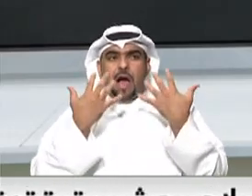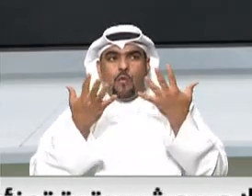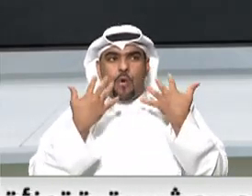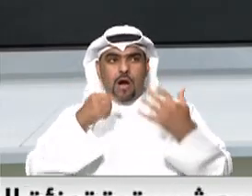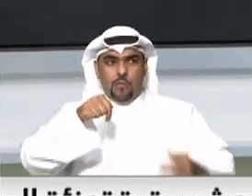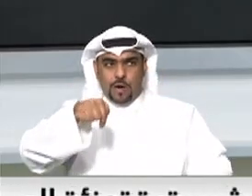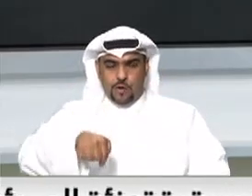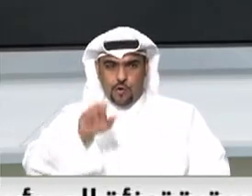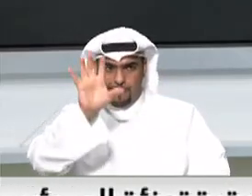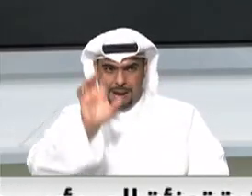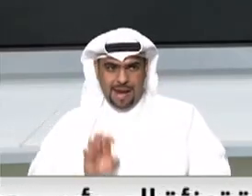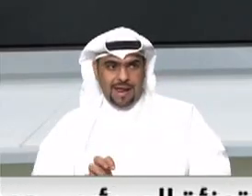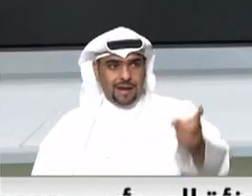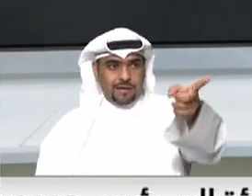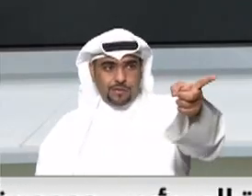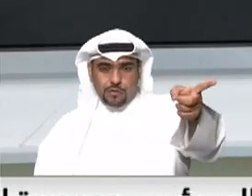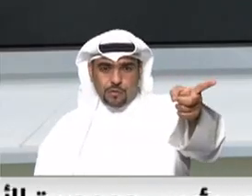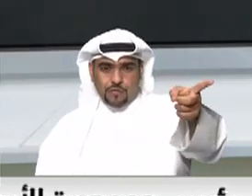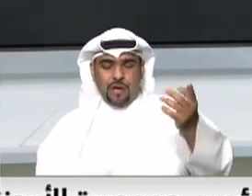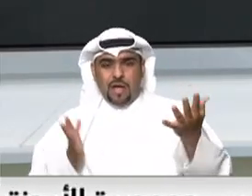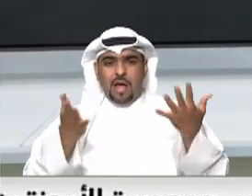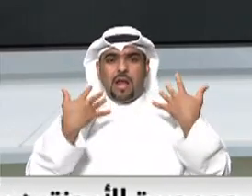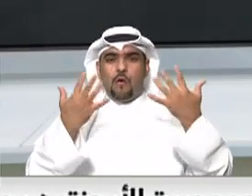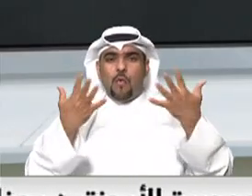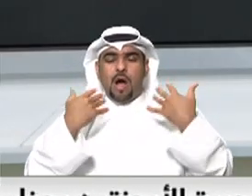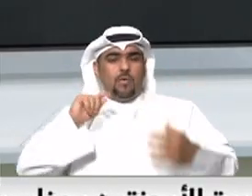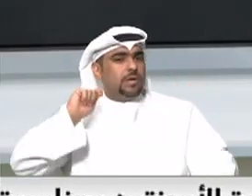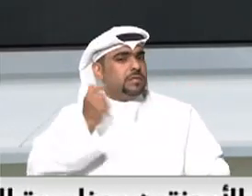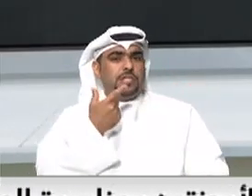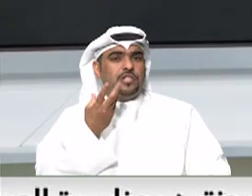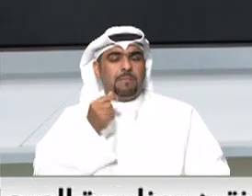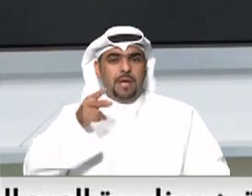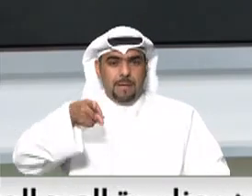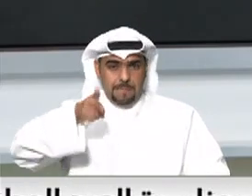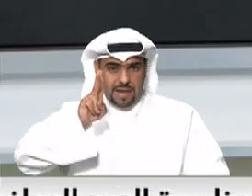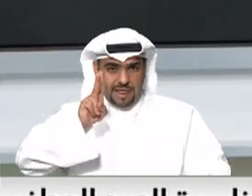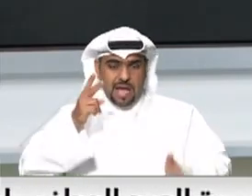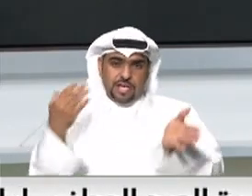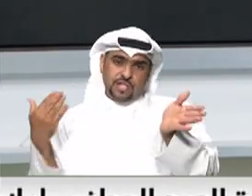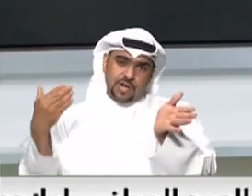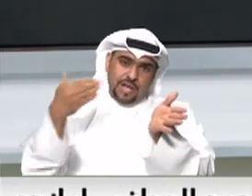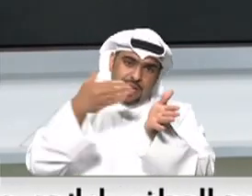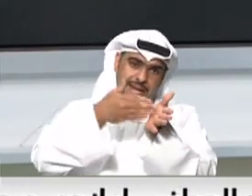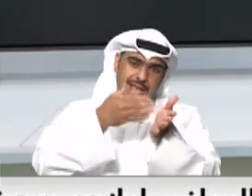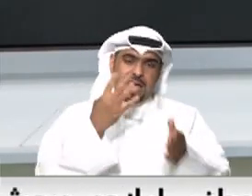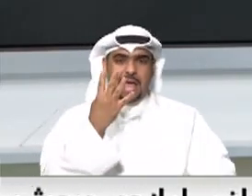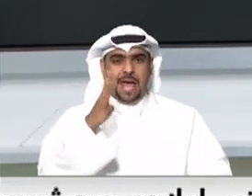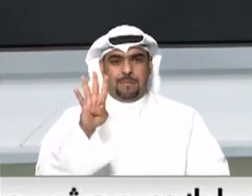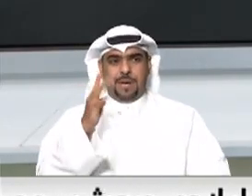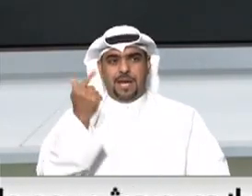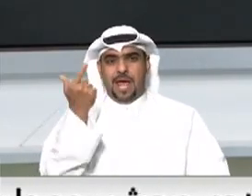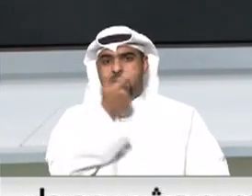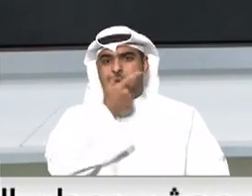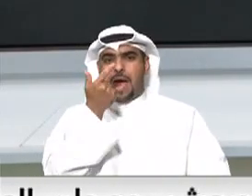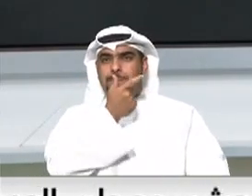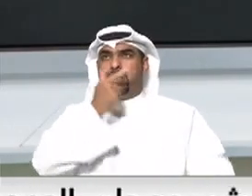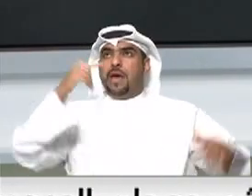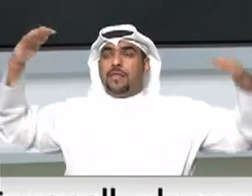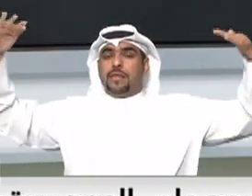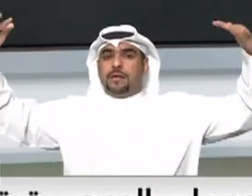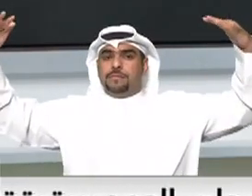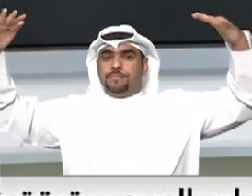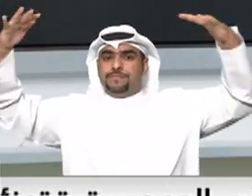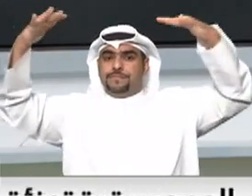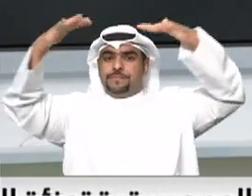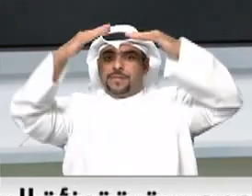الشرقيه الليله راح توصل الى اربعين كيلو متر في الساعه من 12 الى 40 كيلو متر ودرجات حراره